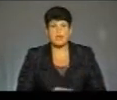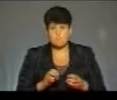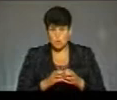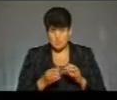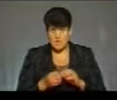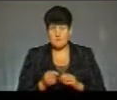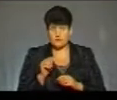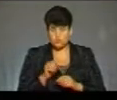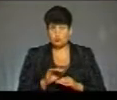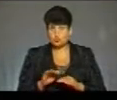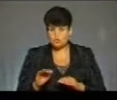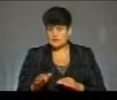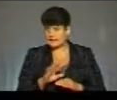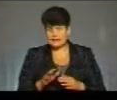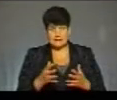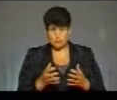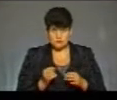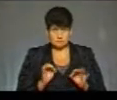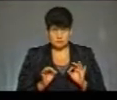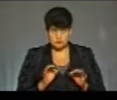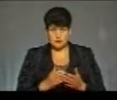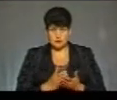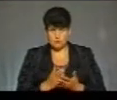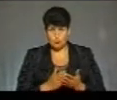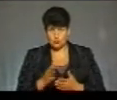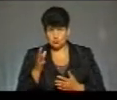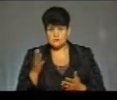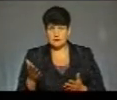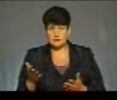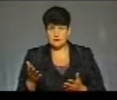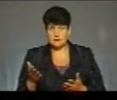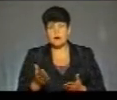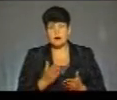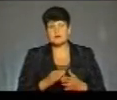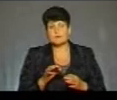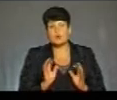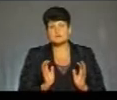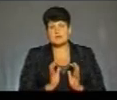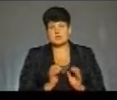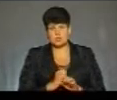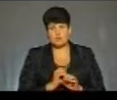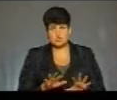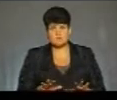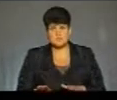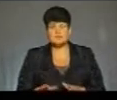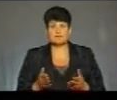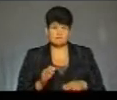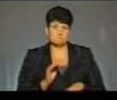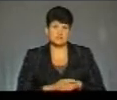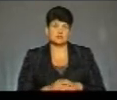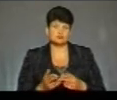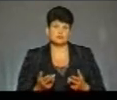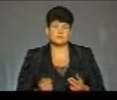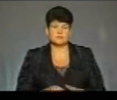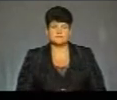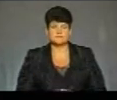що діти так і не отримують належних послуг освітніх, а йдеться про збереження робочих місць. Фактично так. Як ви,